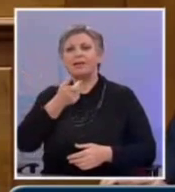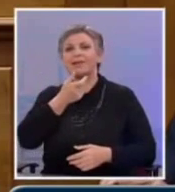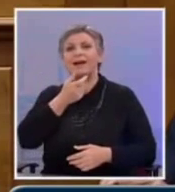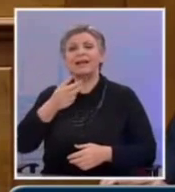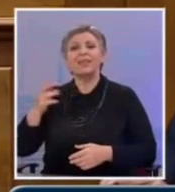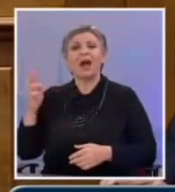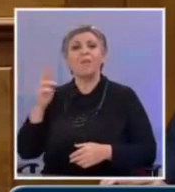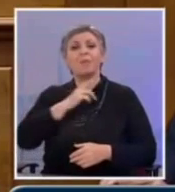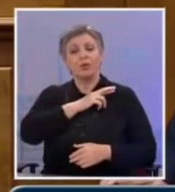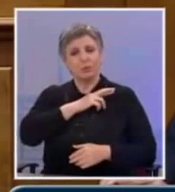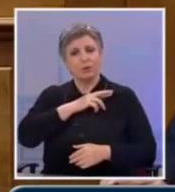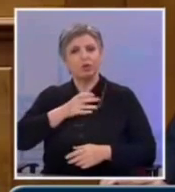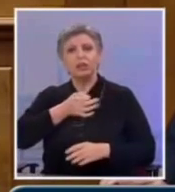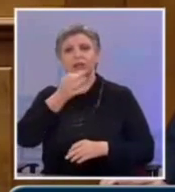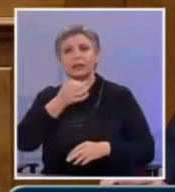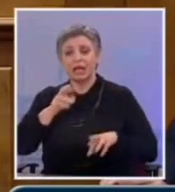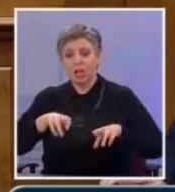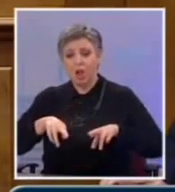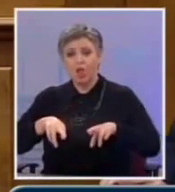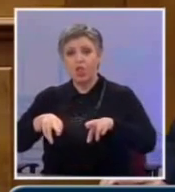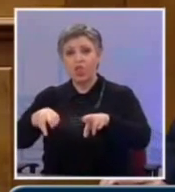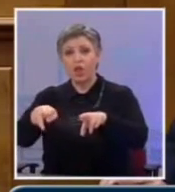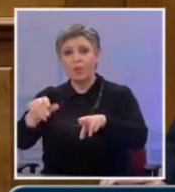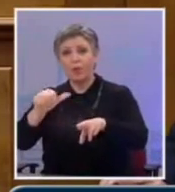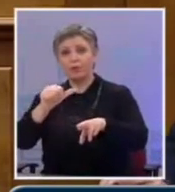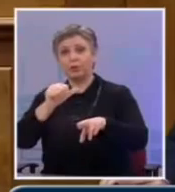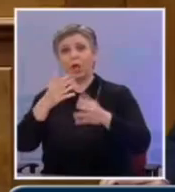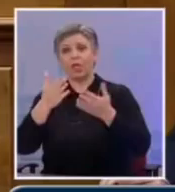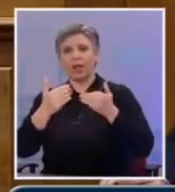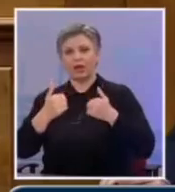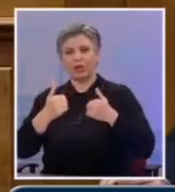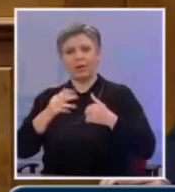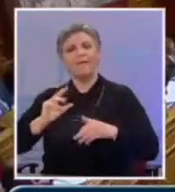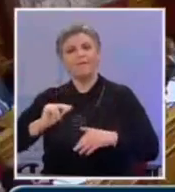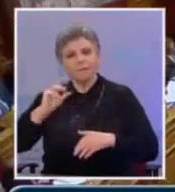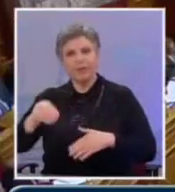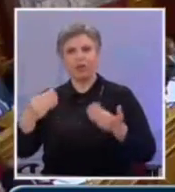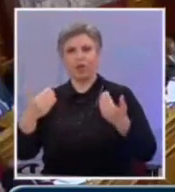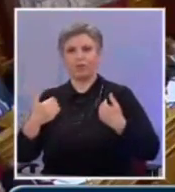Εμείς δρόμο επιστροφής δεν έχουμε. Πιστεύω όμως